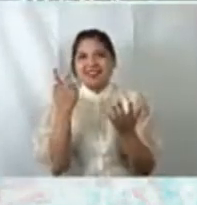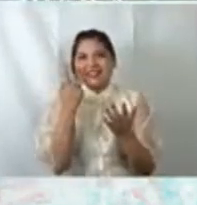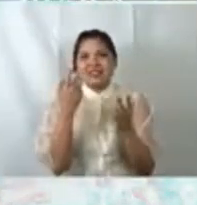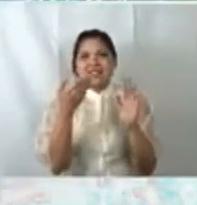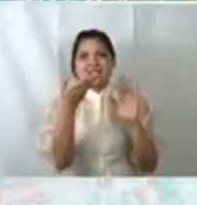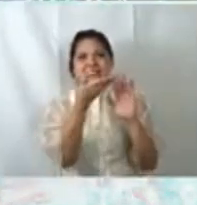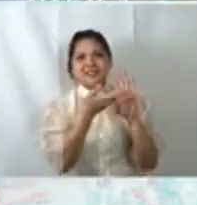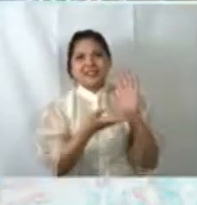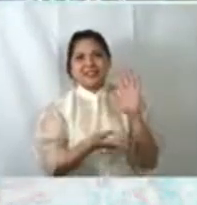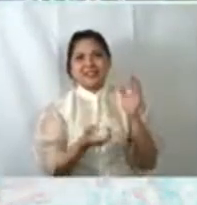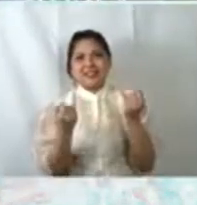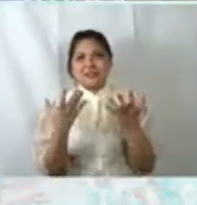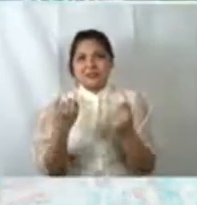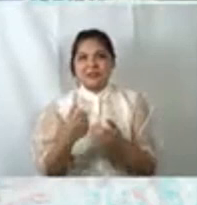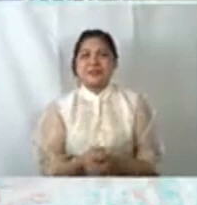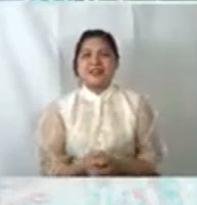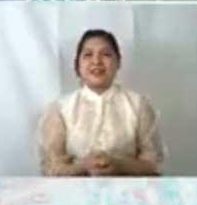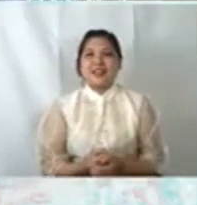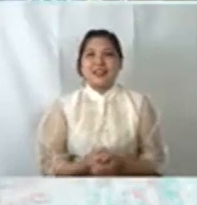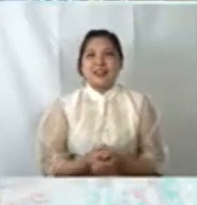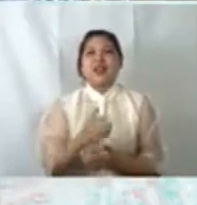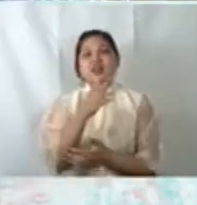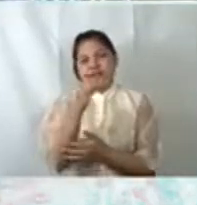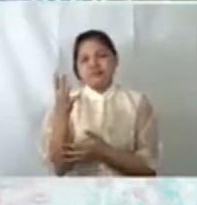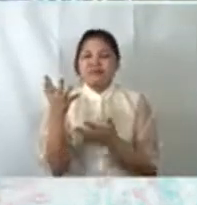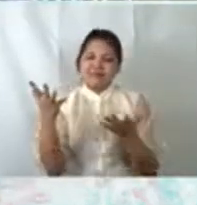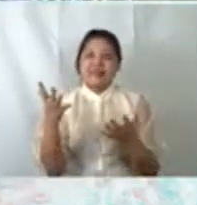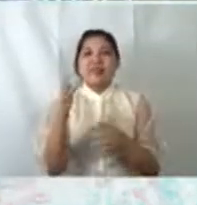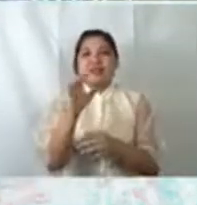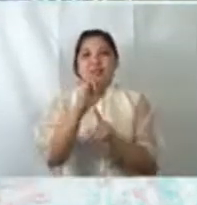tsaka syempre yung